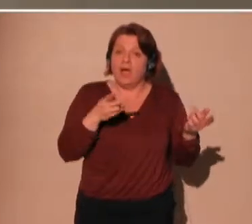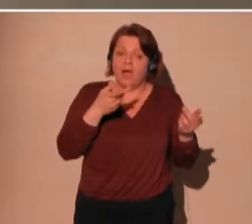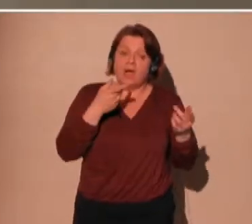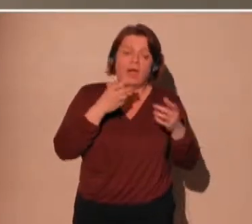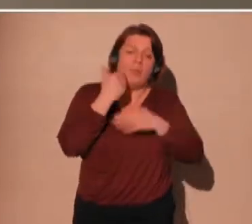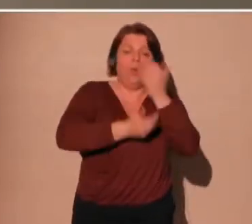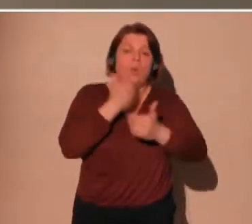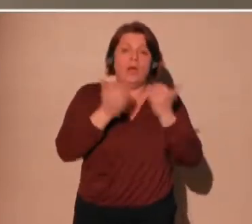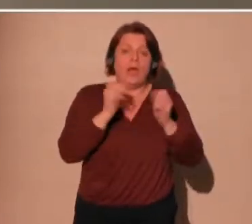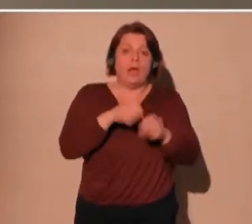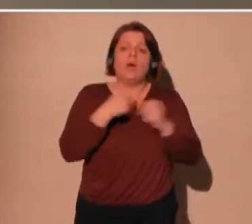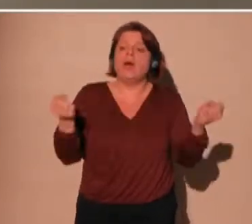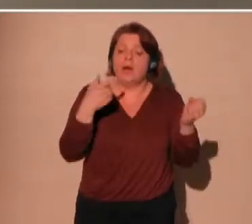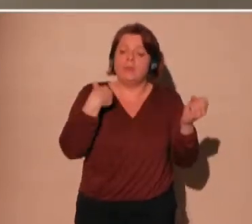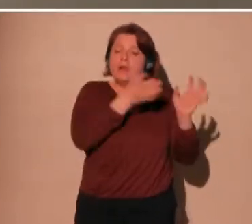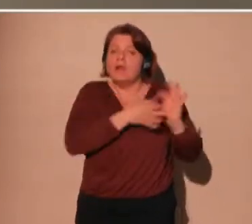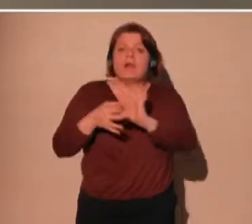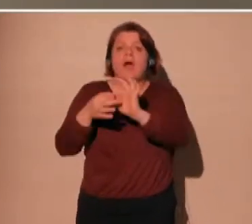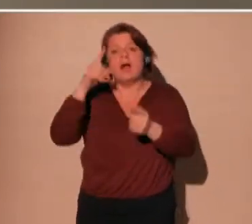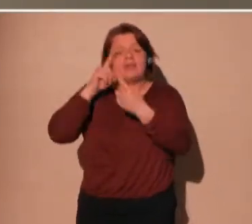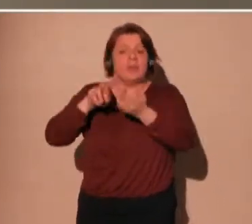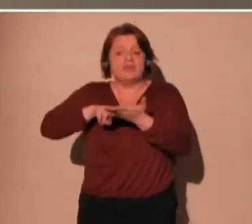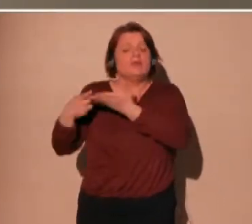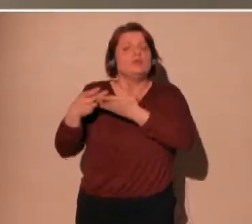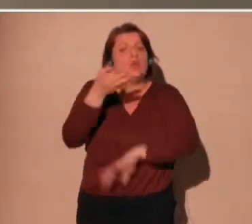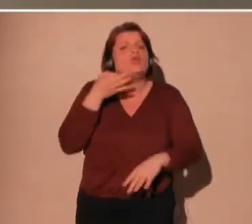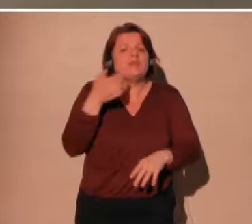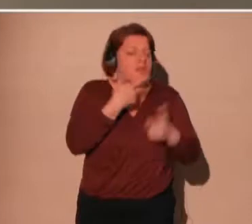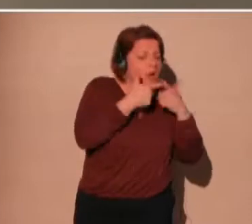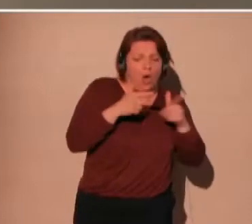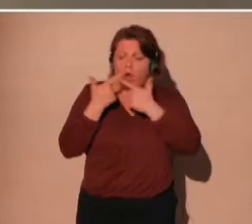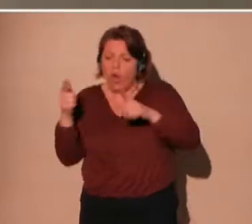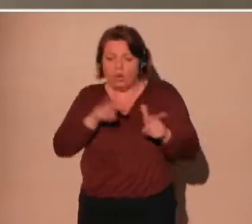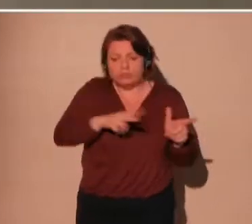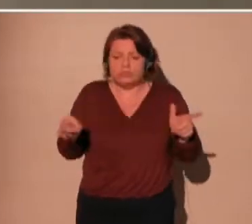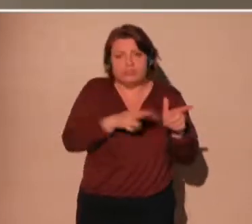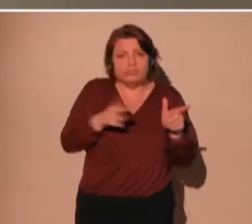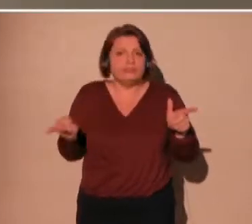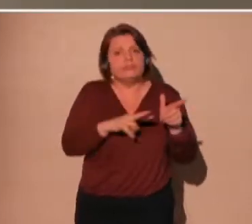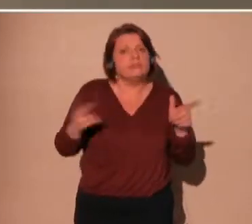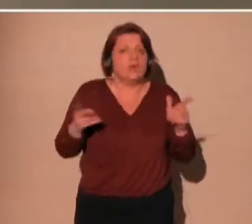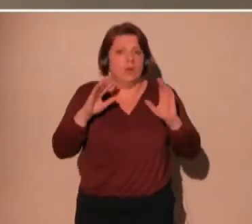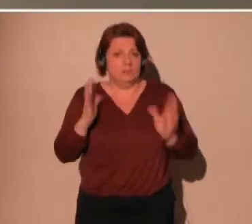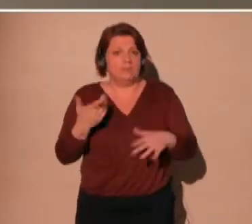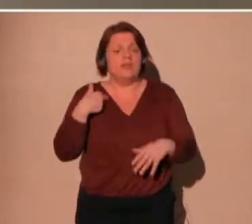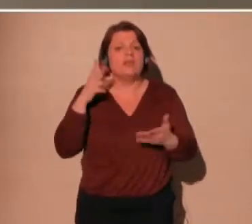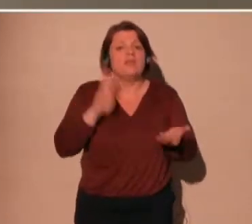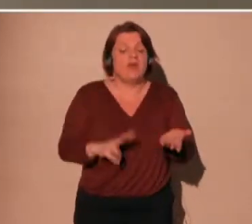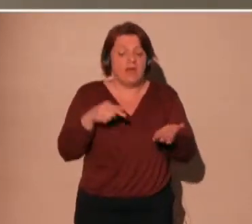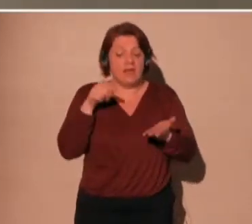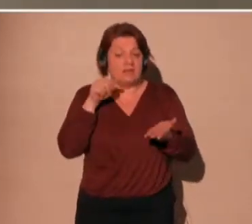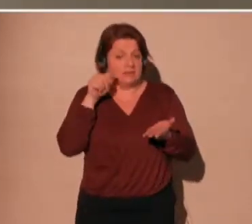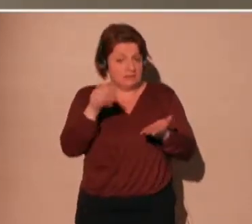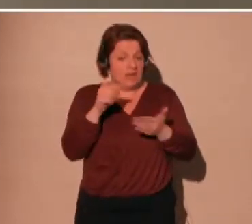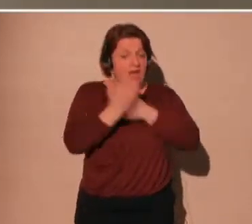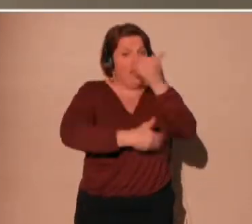de la traduction automatique, la capacité de passer d'une langue à une autre. Et on peut utiliser donc ces avancées en